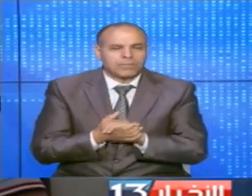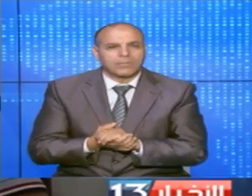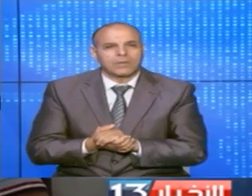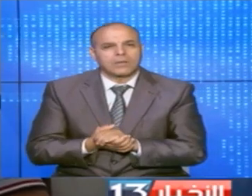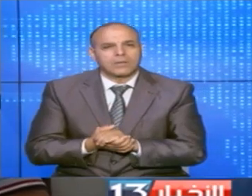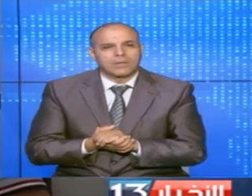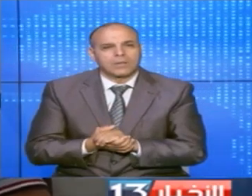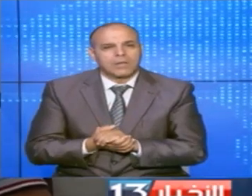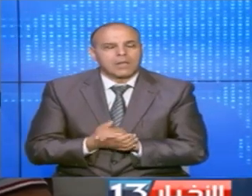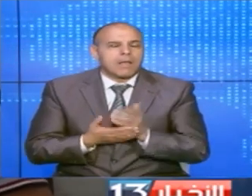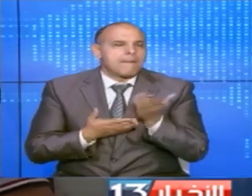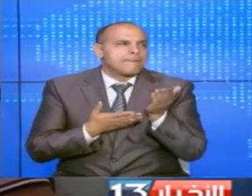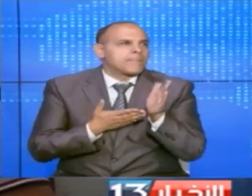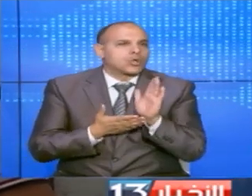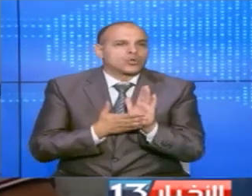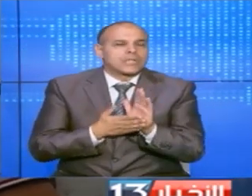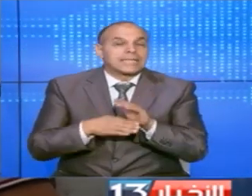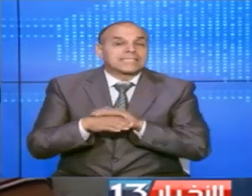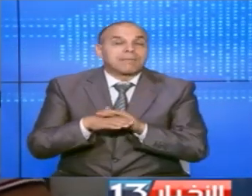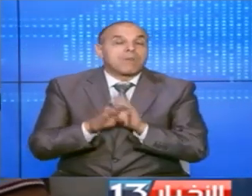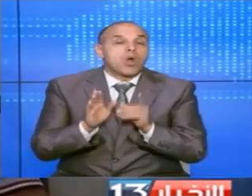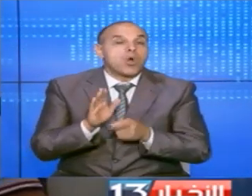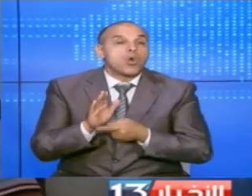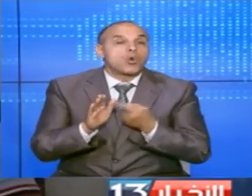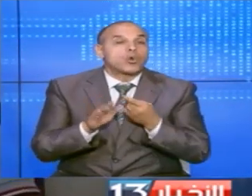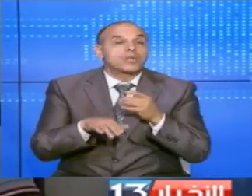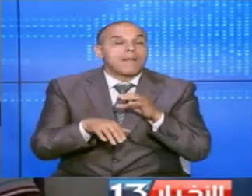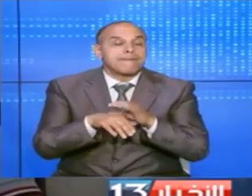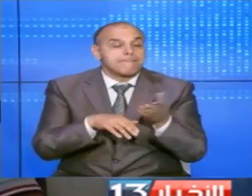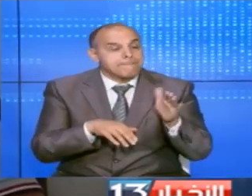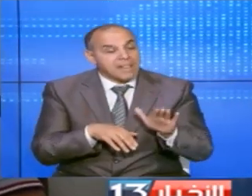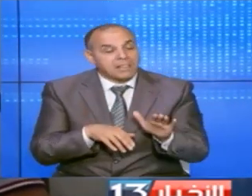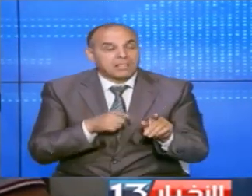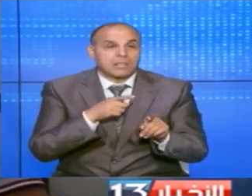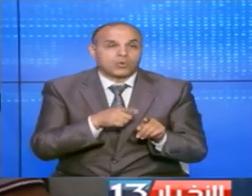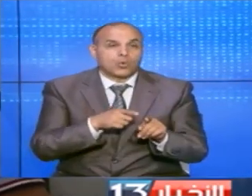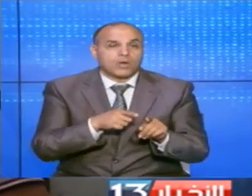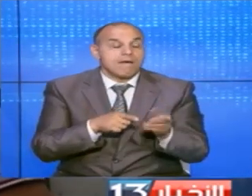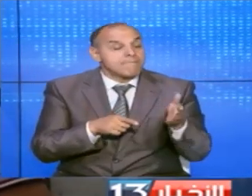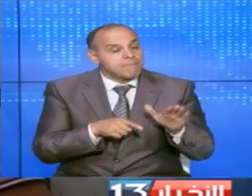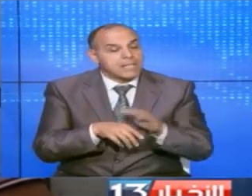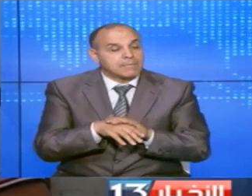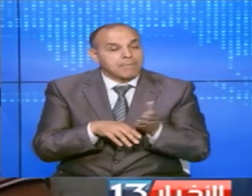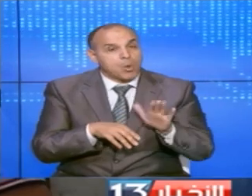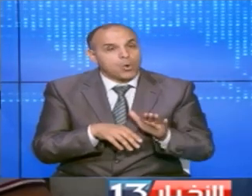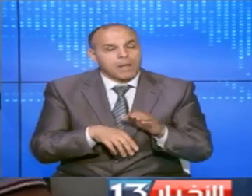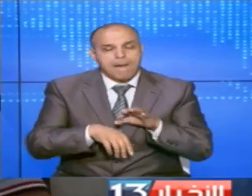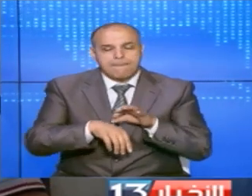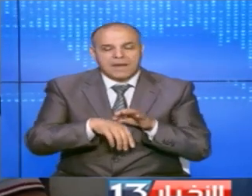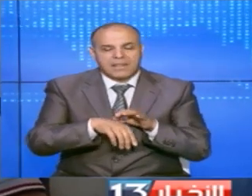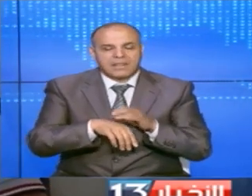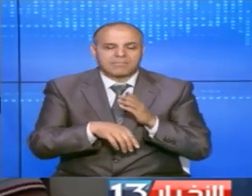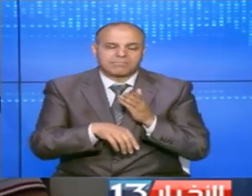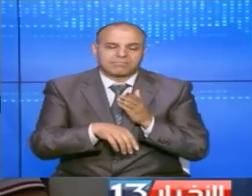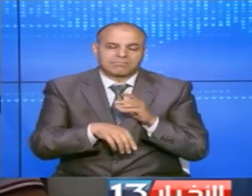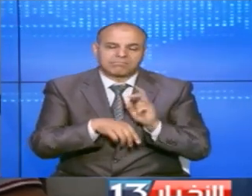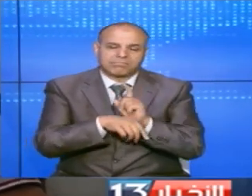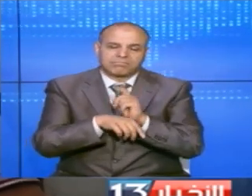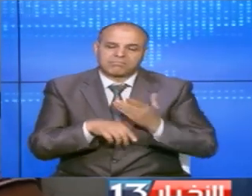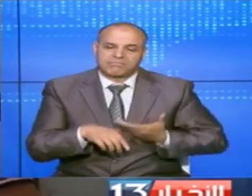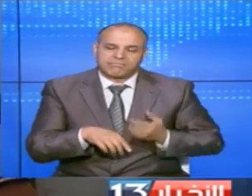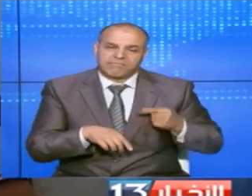يمثل الاول لحالات الوفاه اللي حالات الفتح على